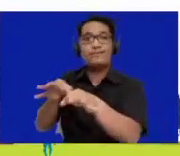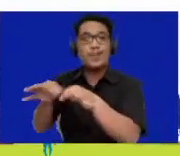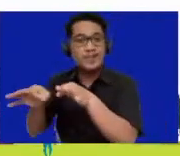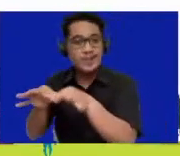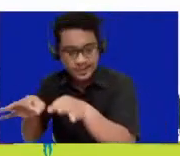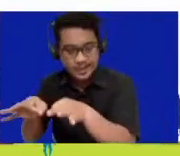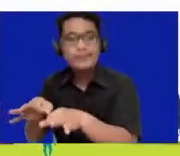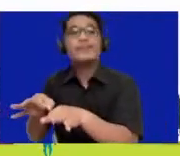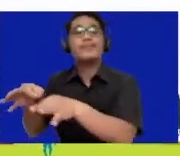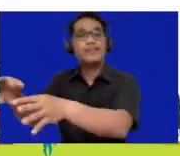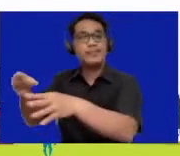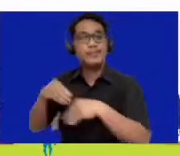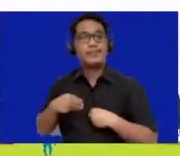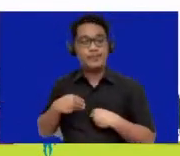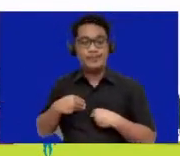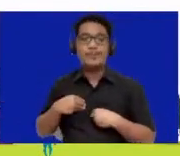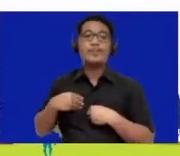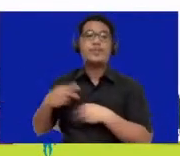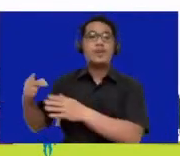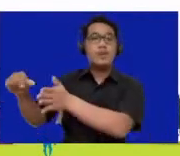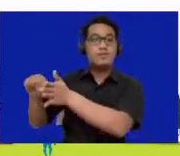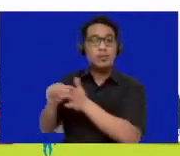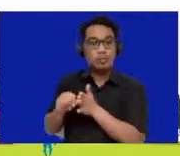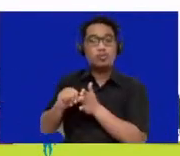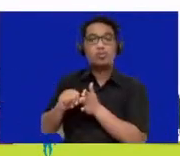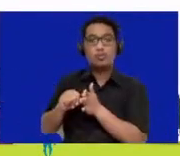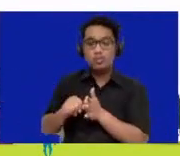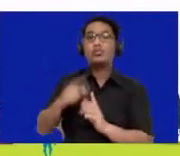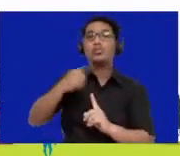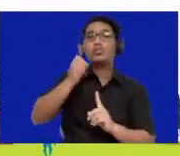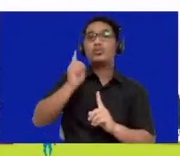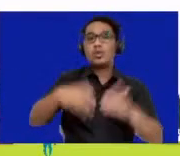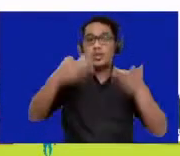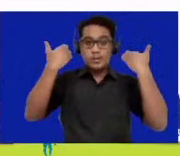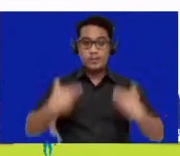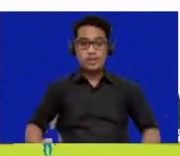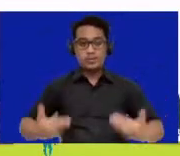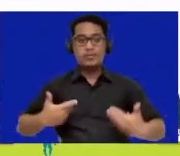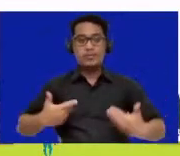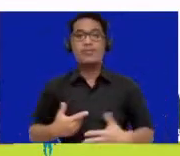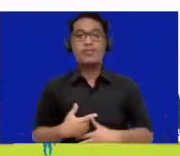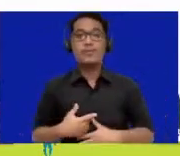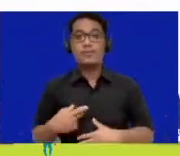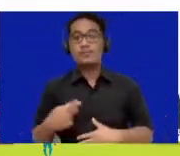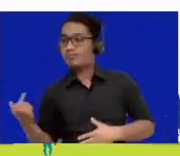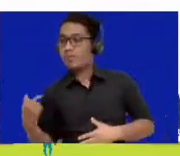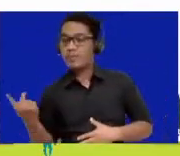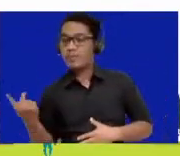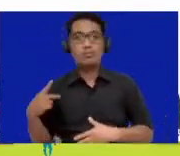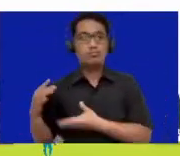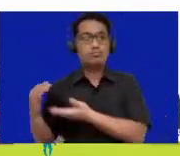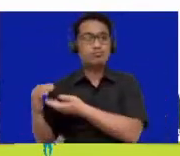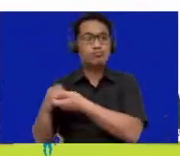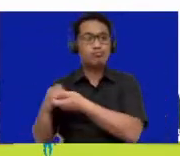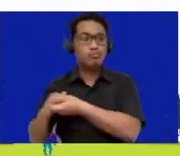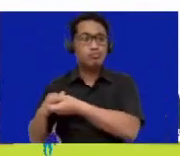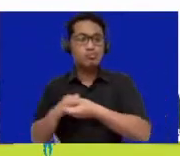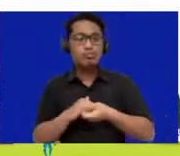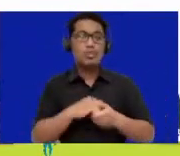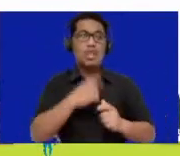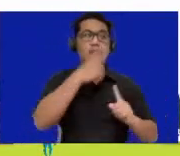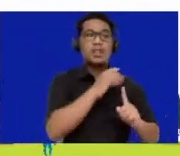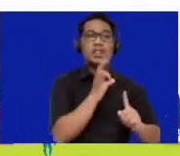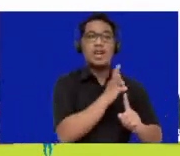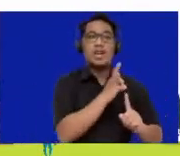membantu kami dalam melaksanakan tugas kemanusiaan. Kami saling melengkapi, Tagana bergerak di lapangan dengan keahliannya